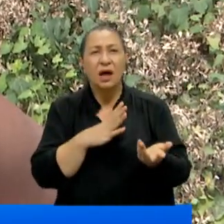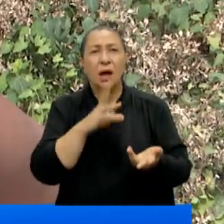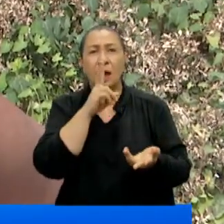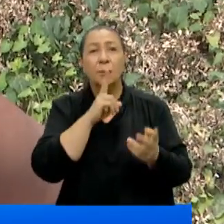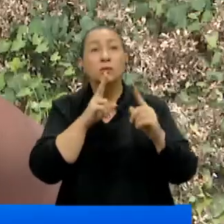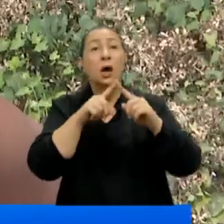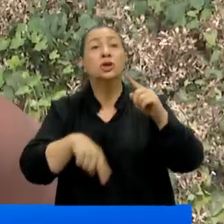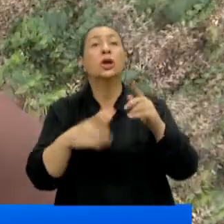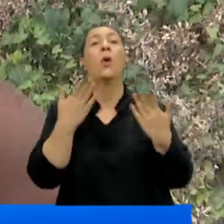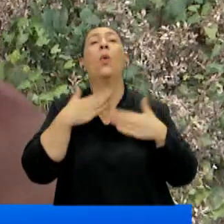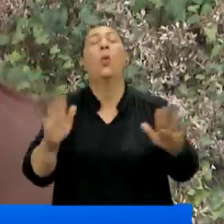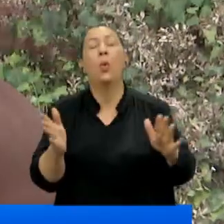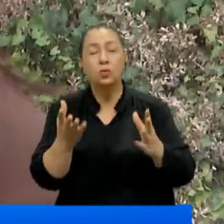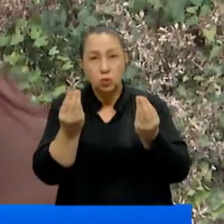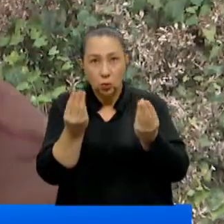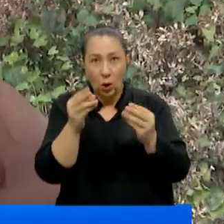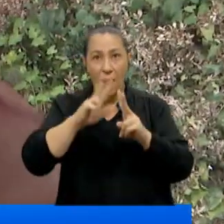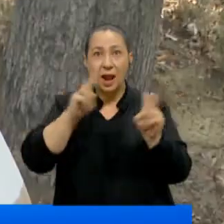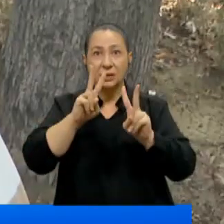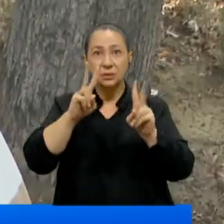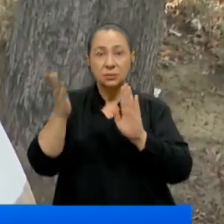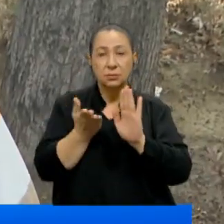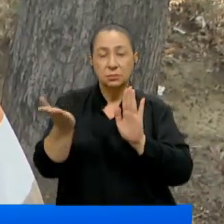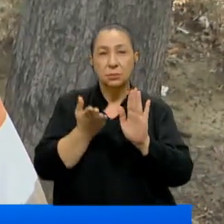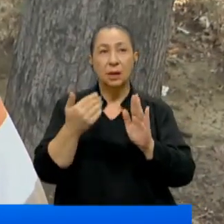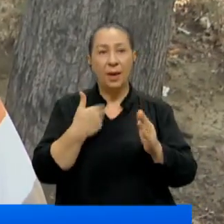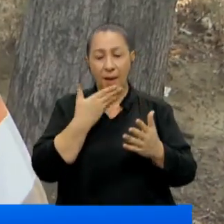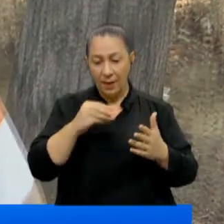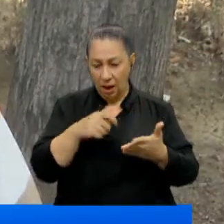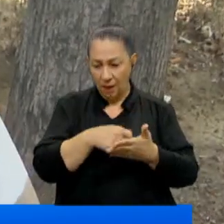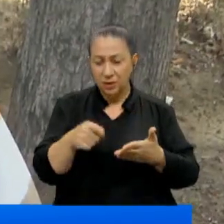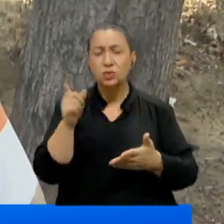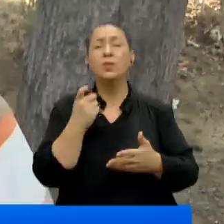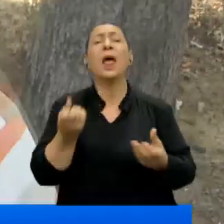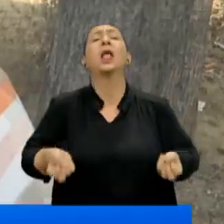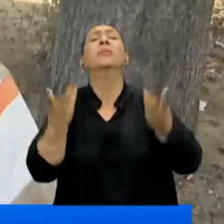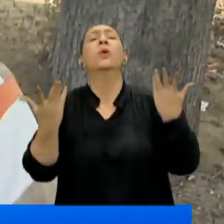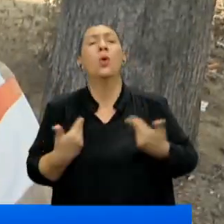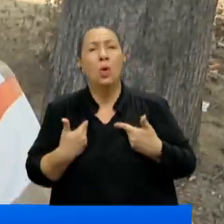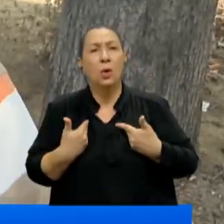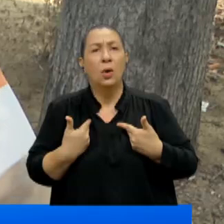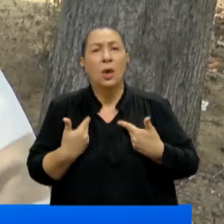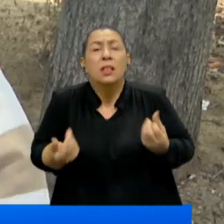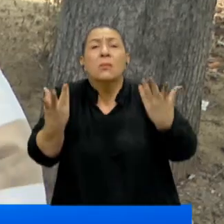200'den aşağı gelmiyor. Çok geliyor elektrik. Vallahi benim emekli aylığını sorma. Yetmiyor çünkü. Adam